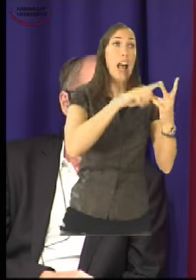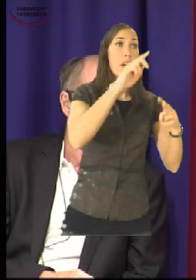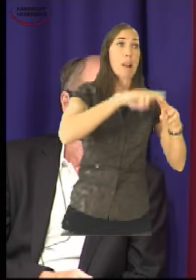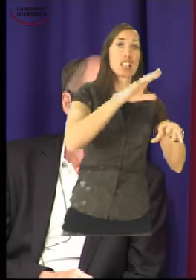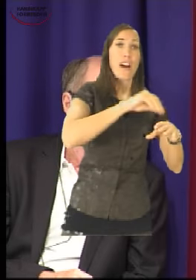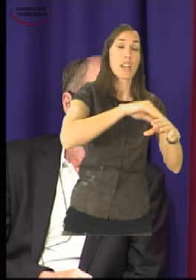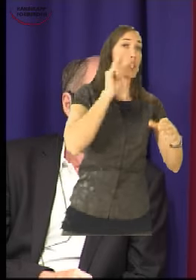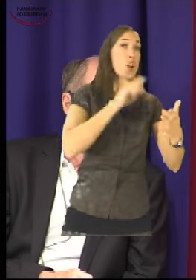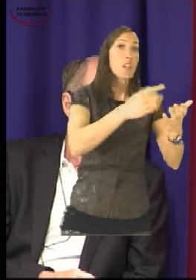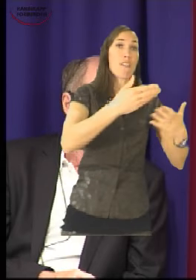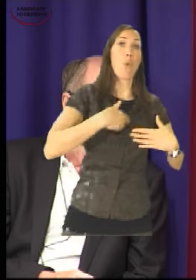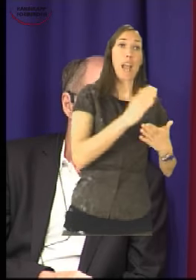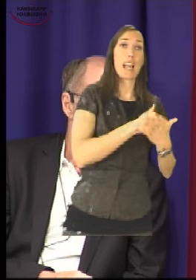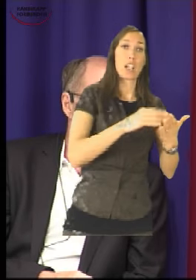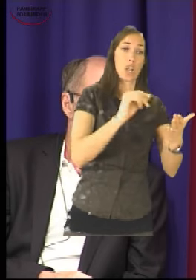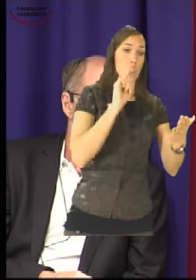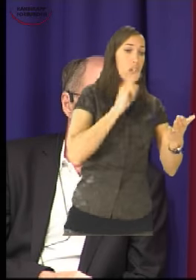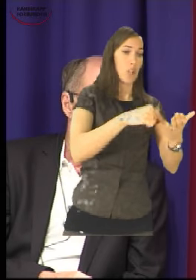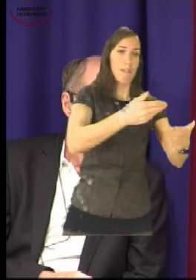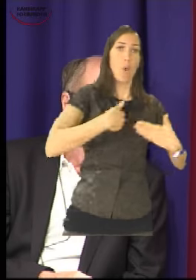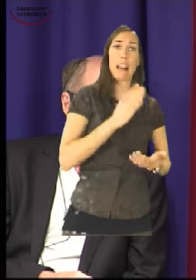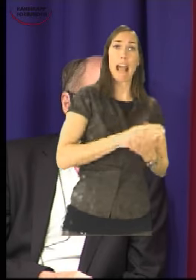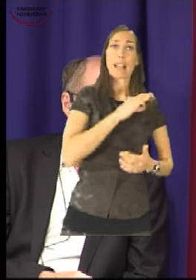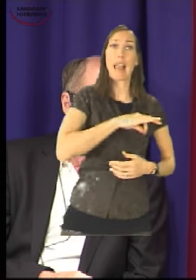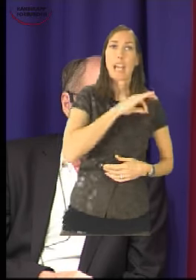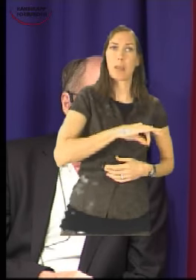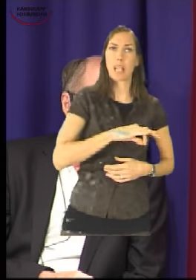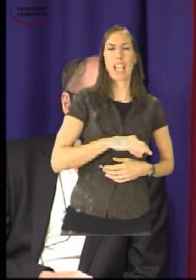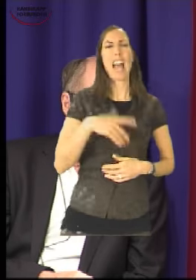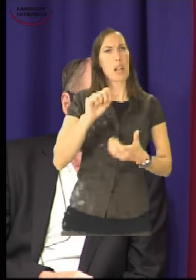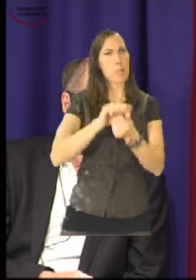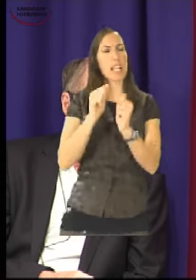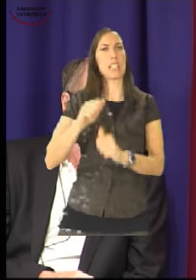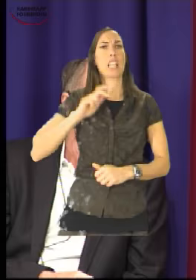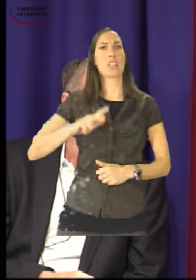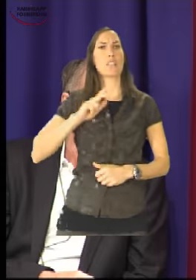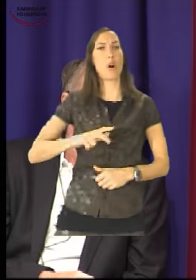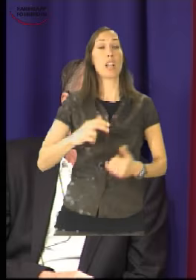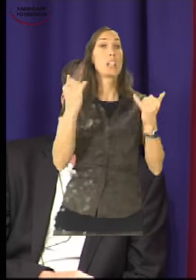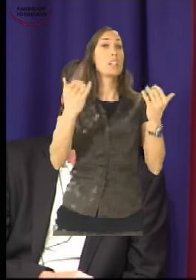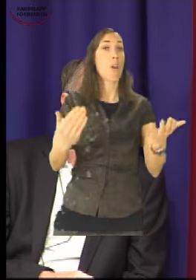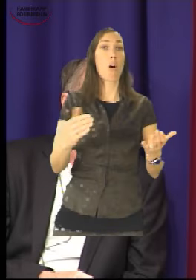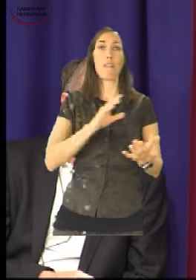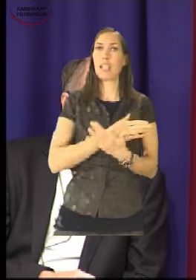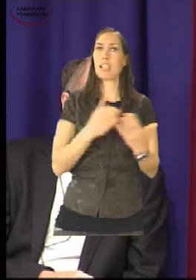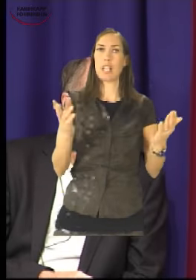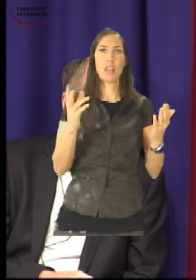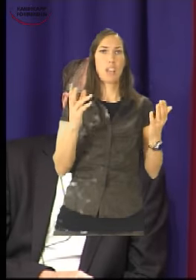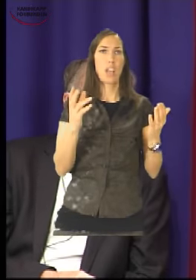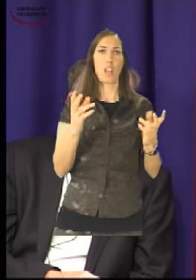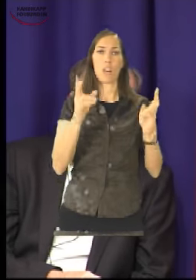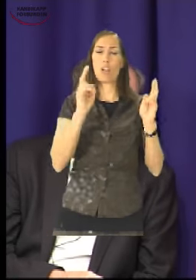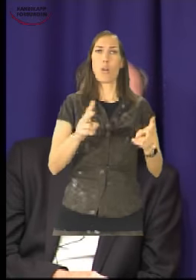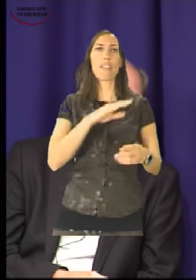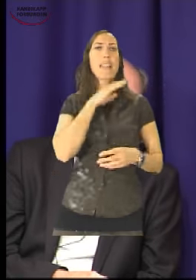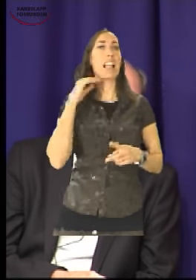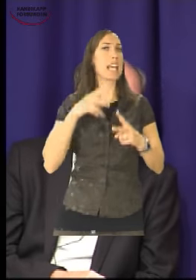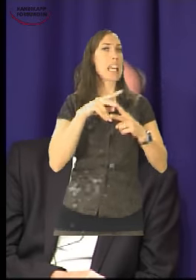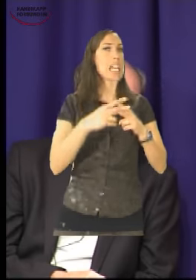söka sig till en enhet där man får rätt till rätt läkemedel. Det är ett politiskt ansvar, och idag finns inte de tillräckliga